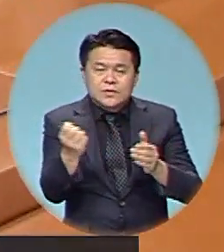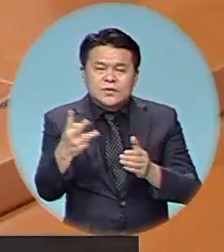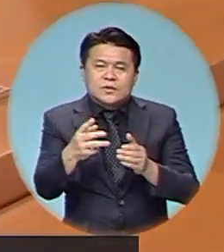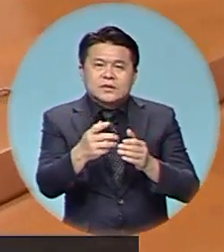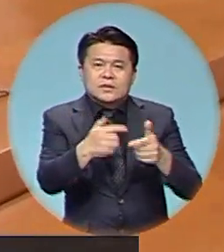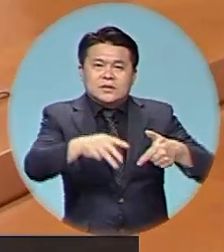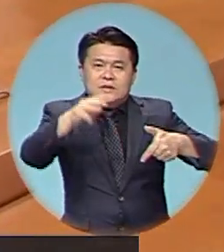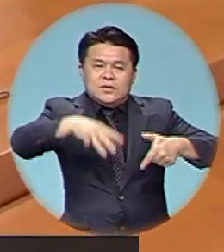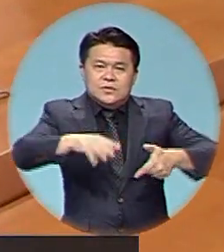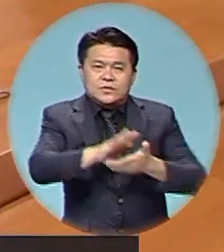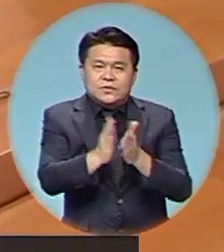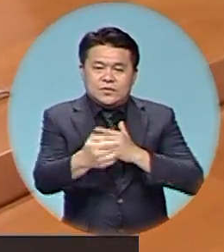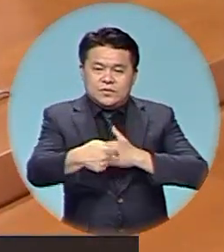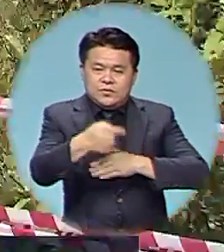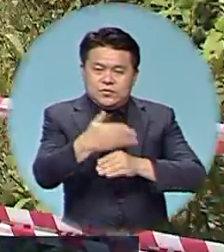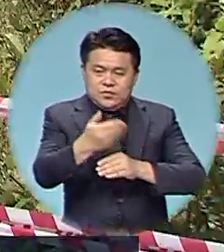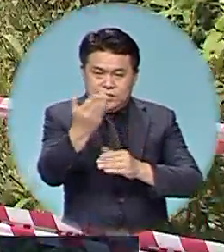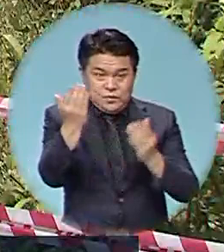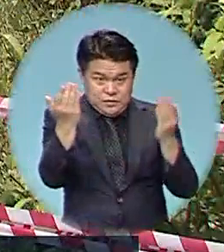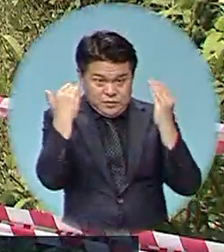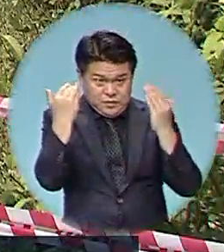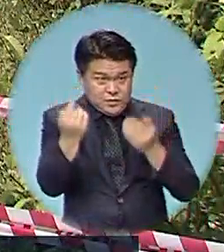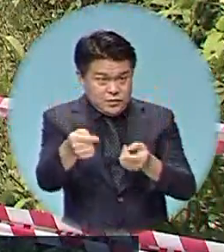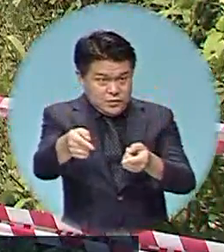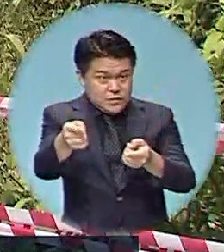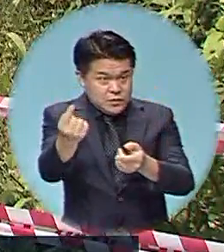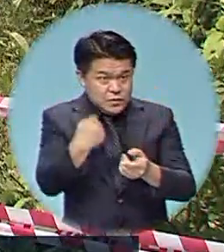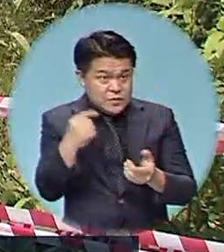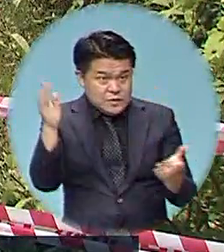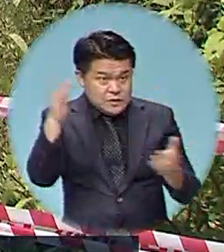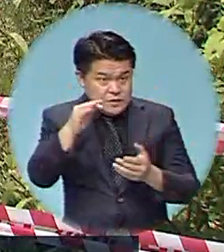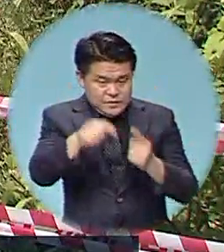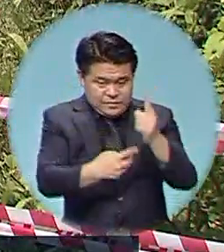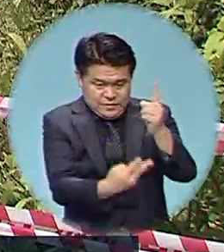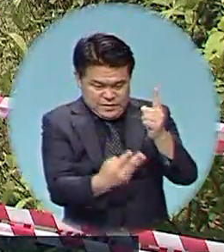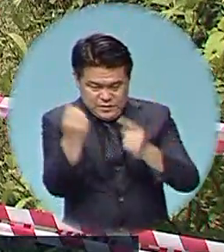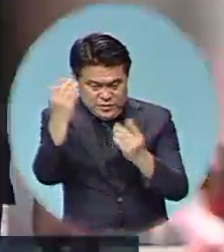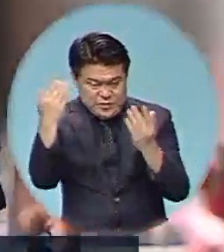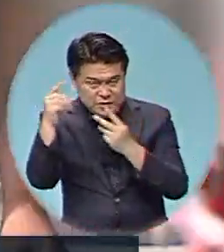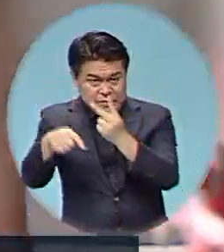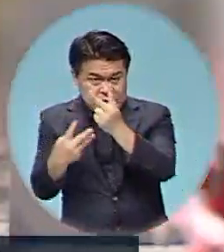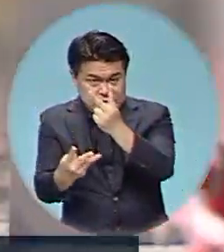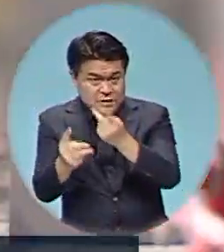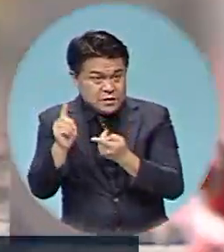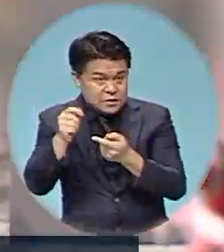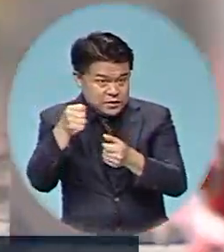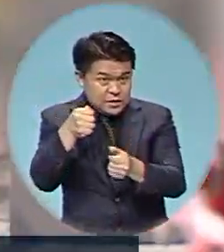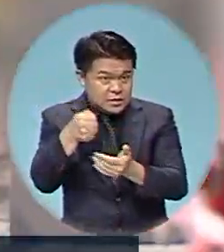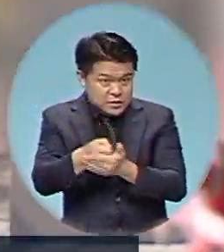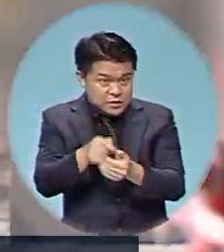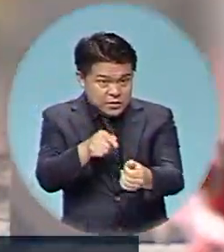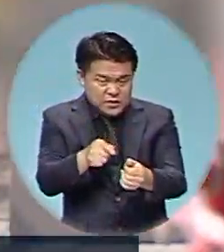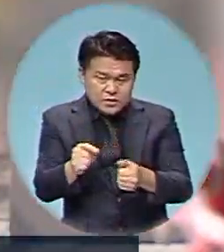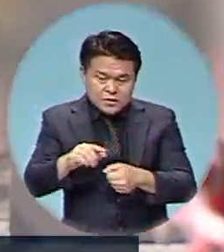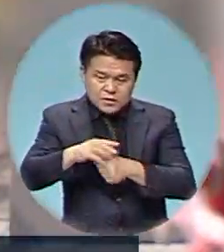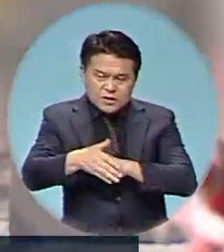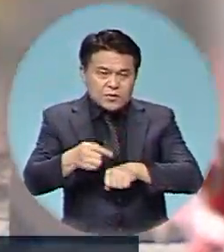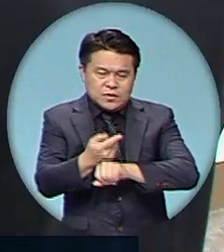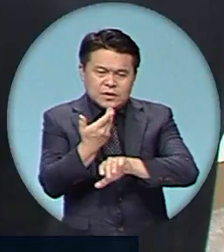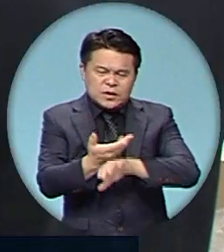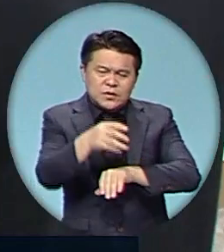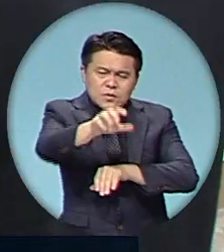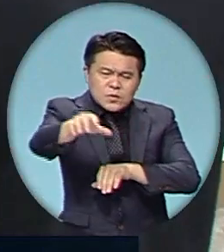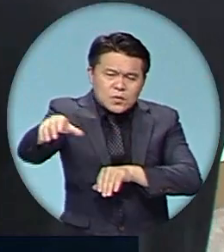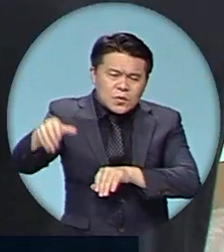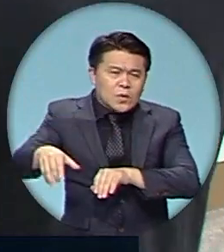초중학교 등교 인원을 전체의 3분의 1, 고등학교는 3분의 2로 유지하도록 했는데 대구 등 비수도권 지역에서 등교